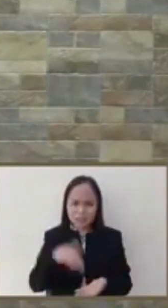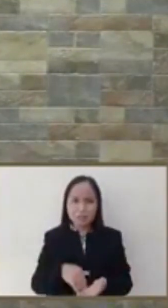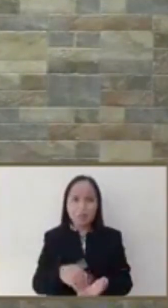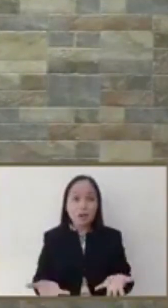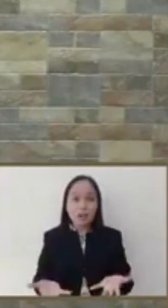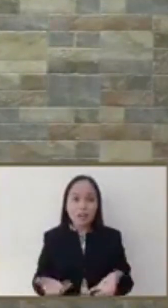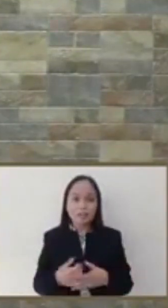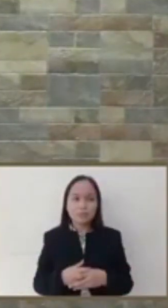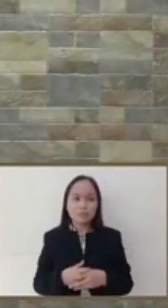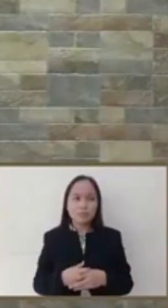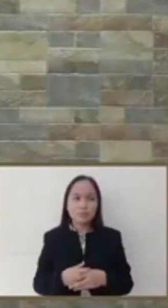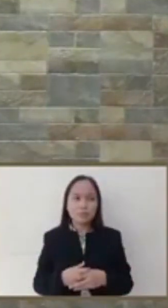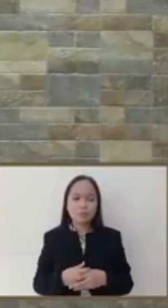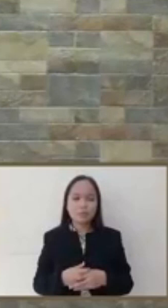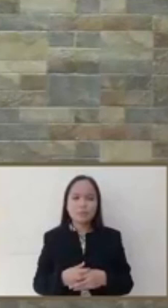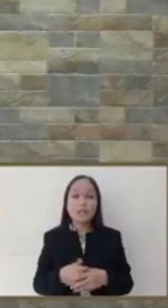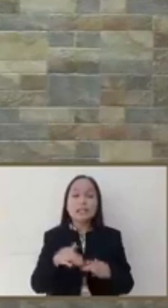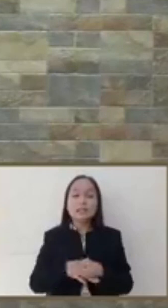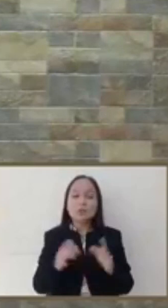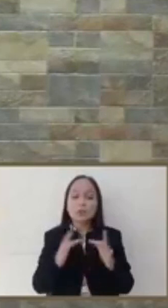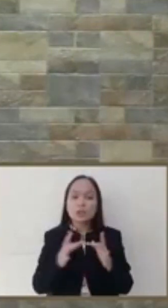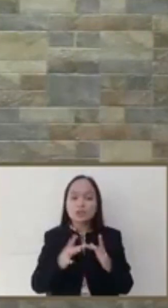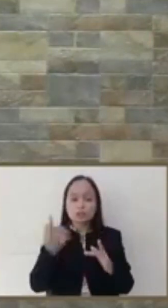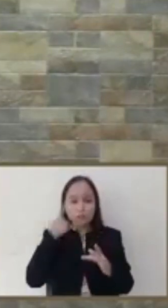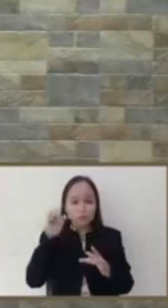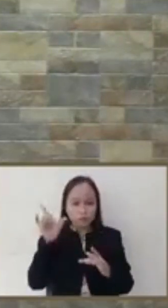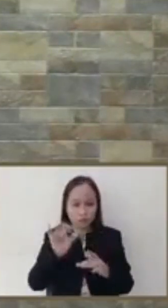Saan? Sa connection natin sa eternity.